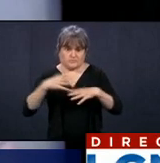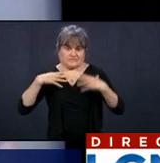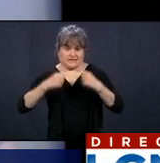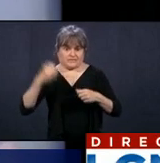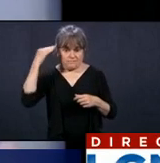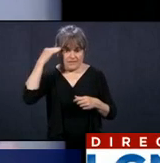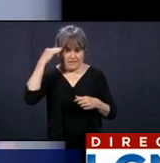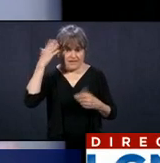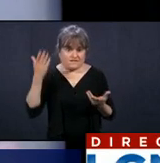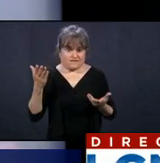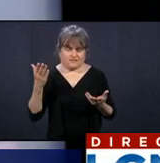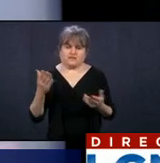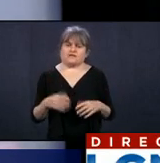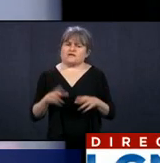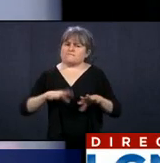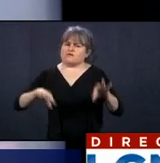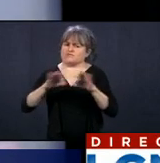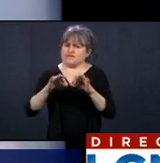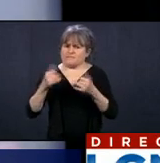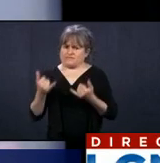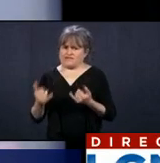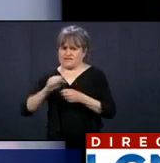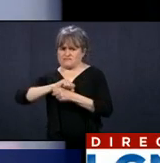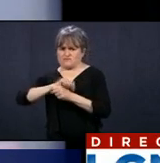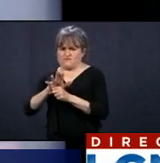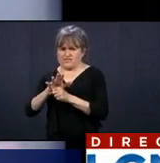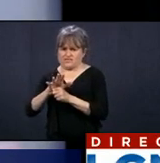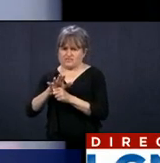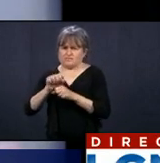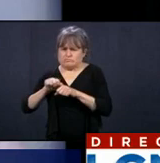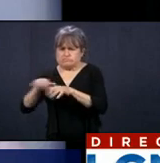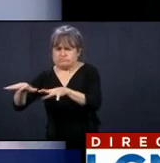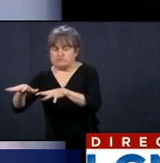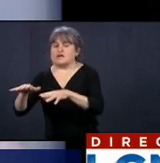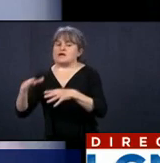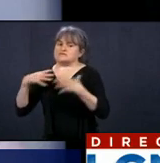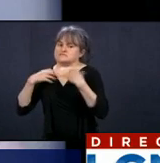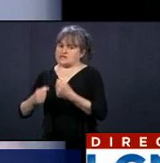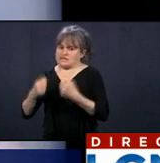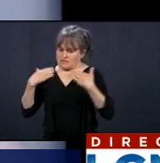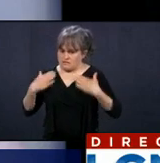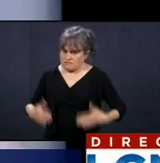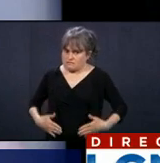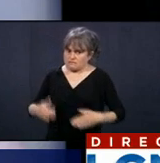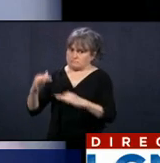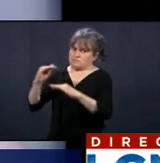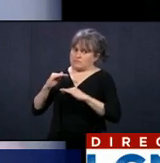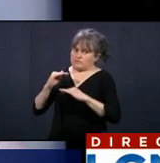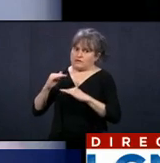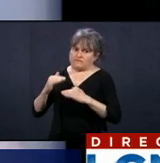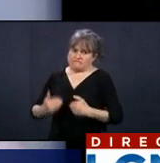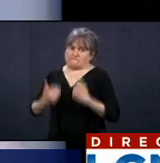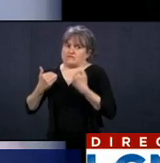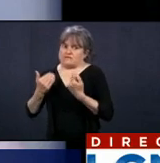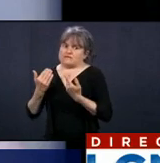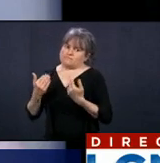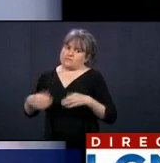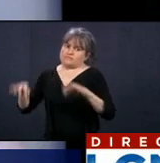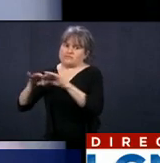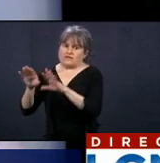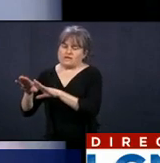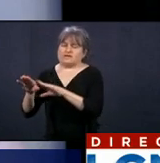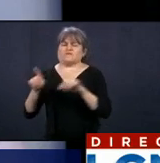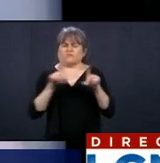pandémie. On a beaucoup parlé de santé physique, on s'est beaucoup préoccupé de la santé physique, à juste titre, mais il faut aussi parler de santé mentale,